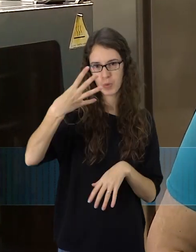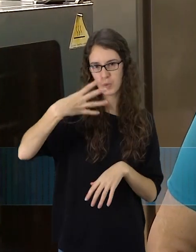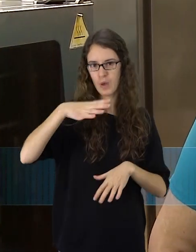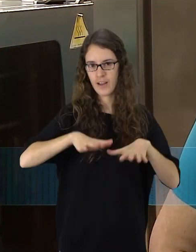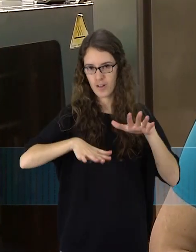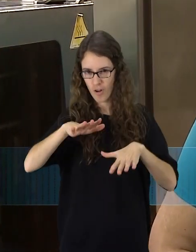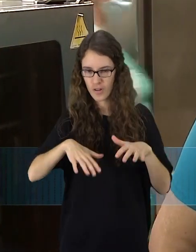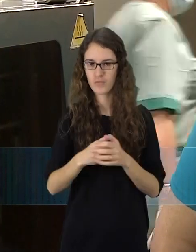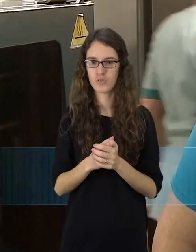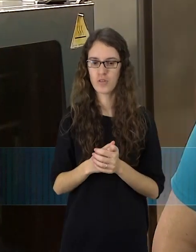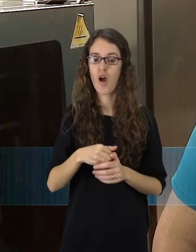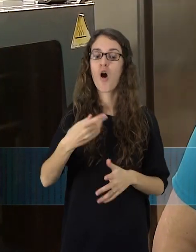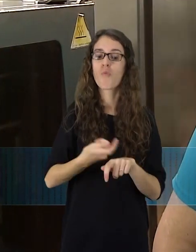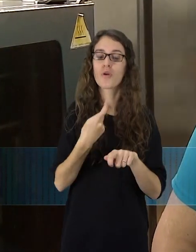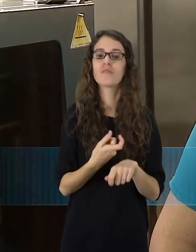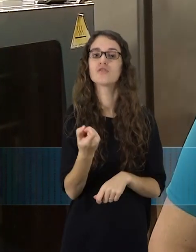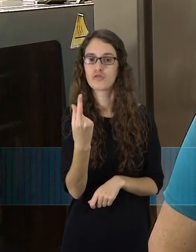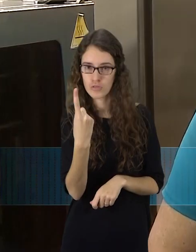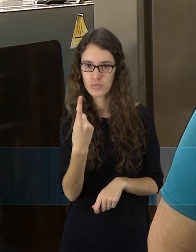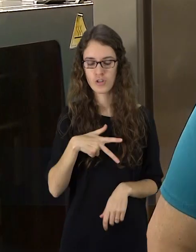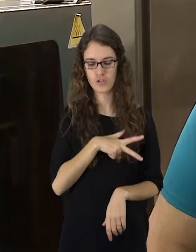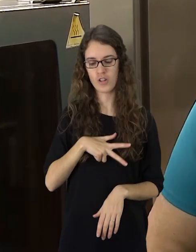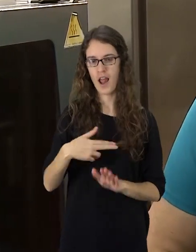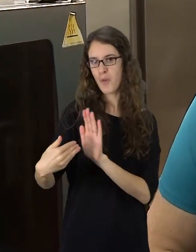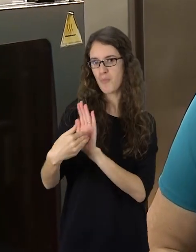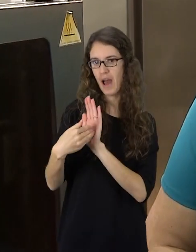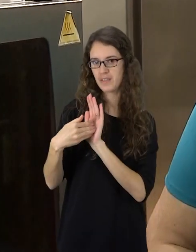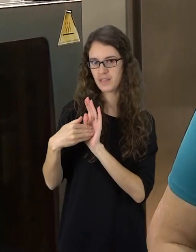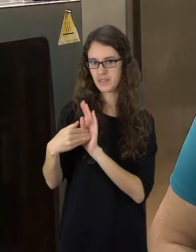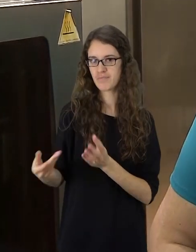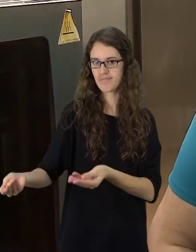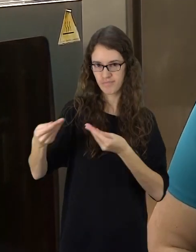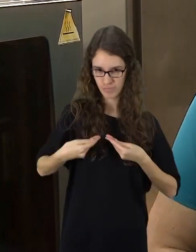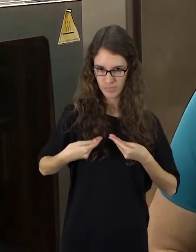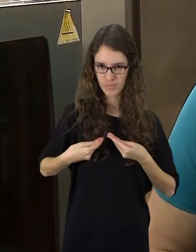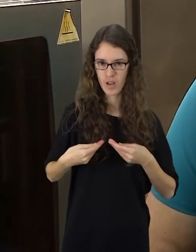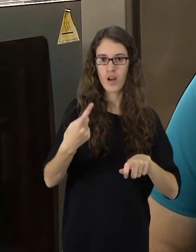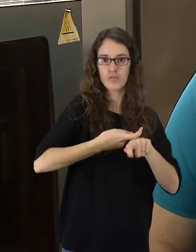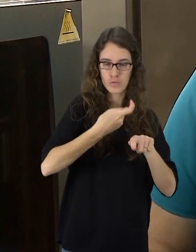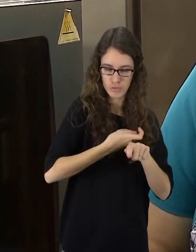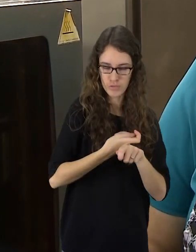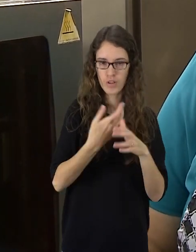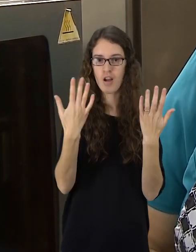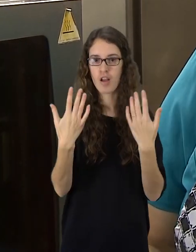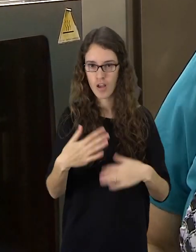kuriuos galvom irgi iš socialinių partnerių. Paruošėm ir